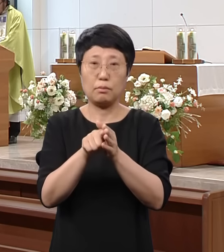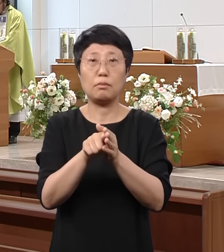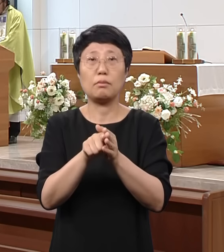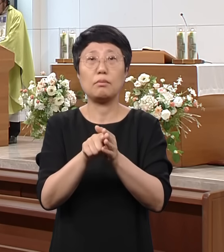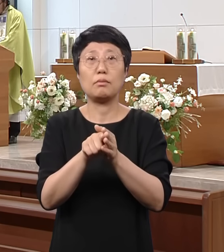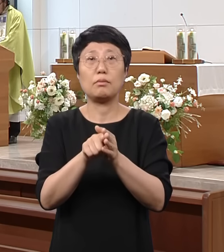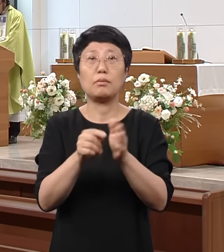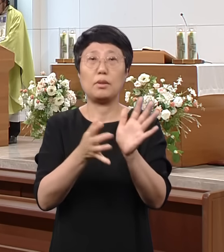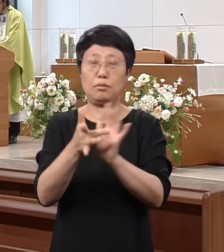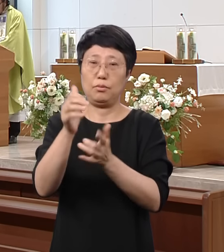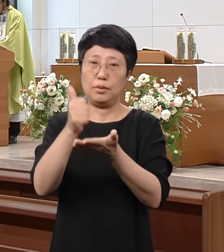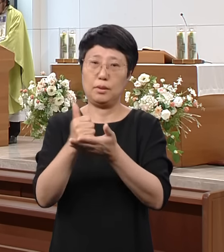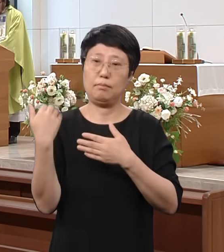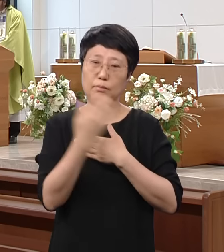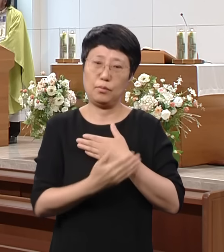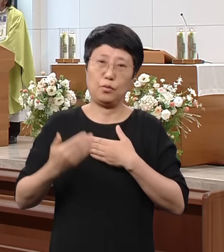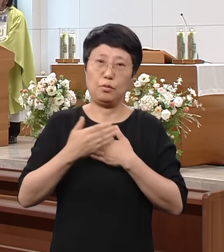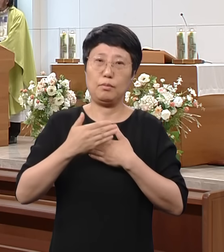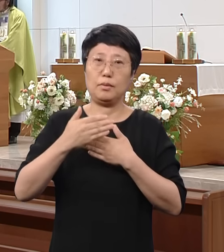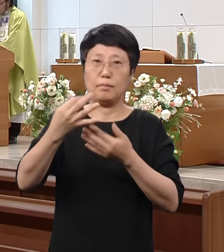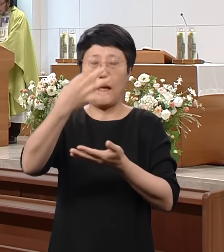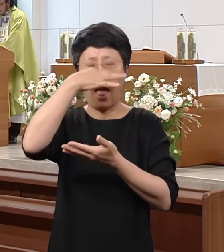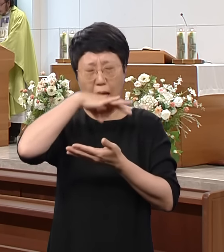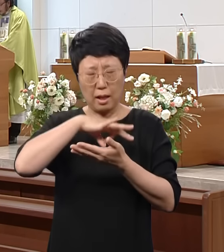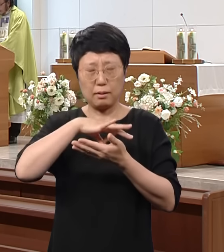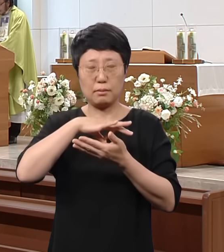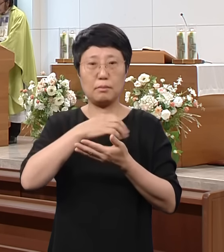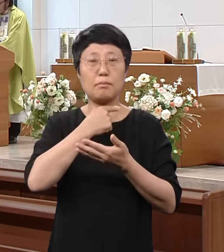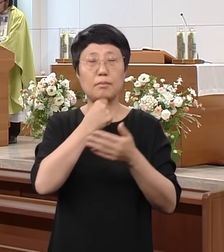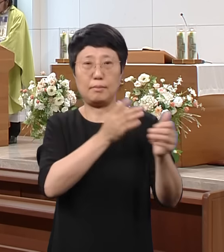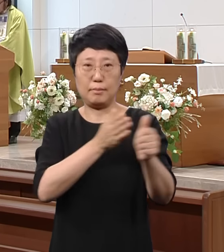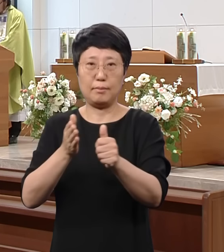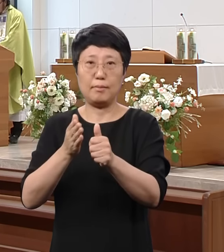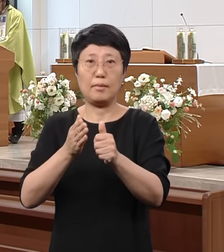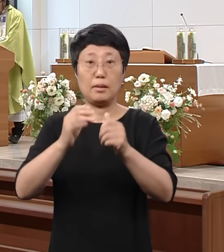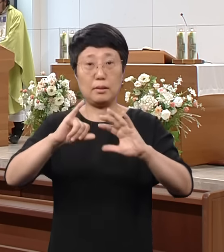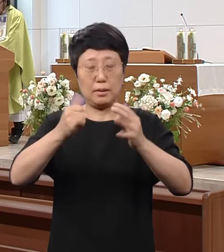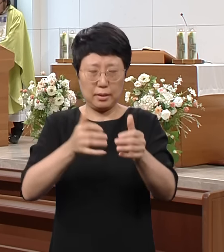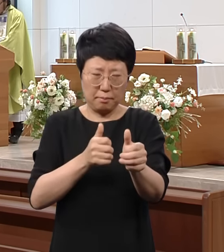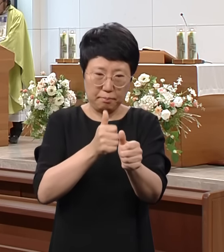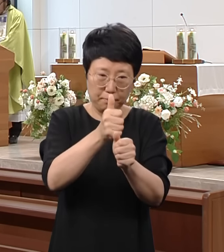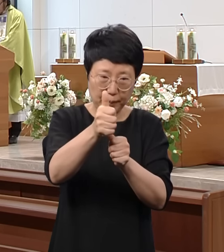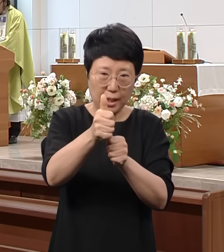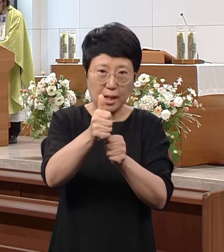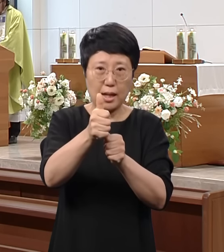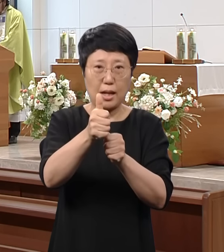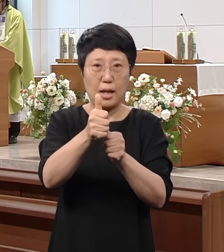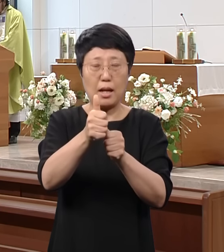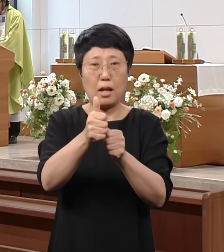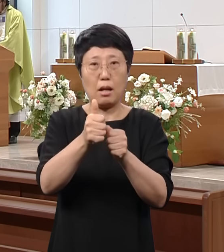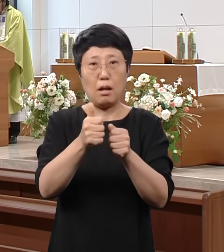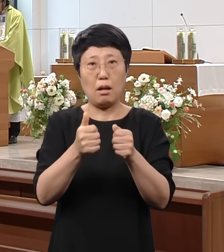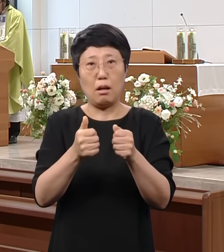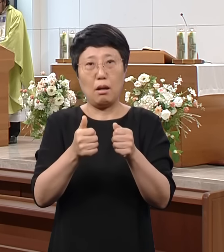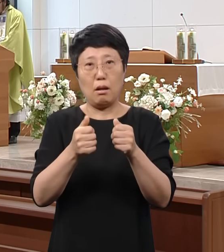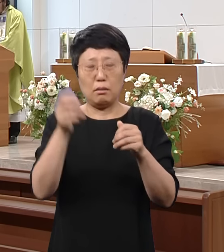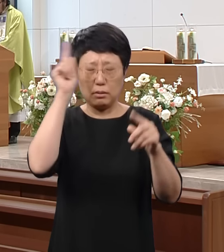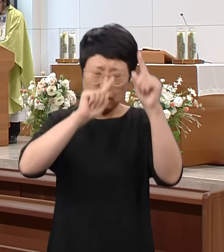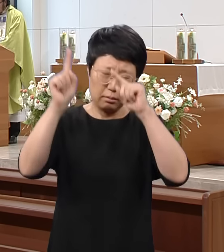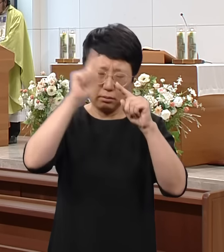모시기 바랍니다 내가 받아 모신 예수님의 사랑의 약은 세상을 이겨내고 끊임없이 다시